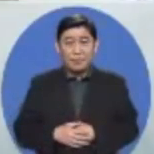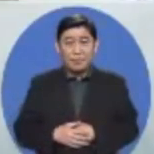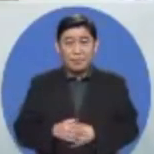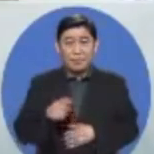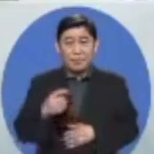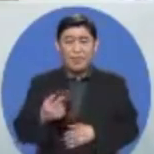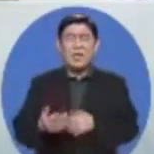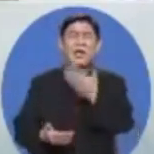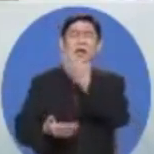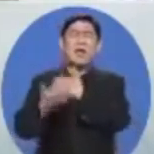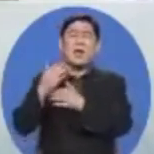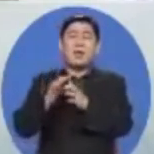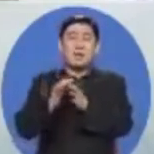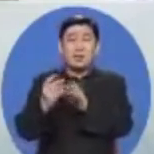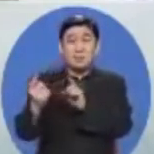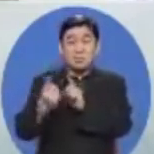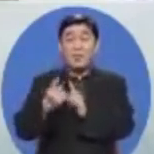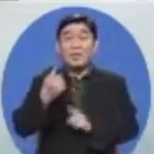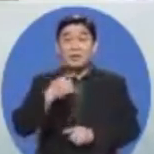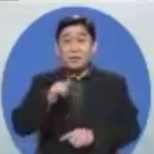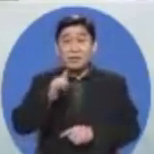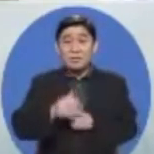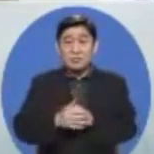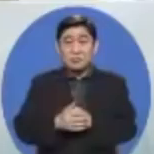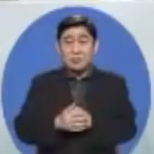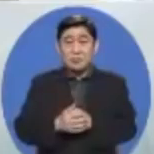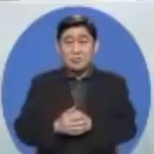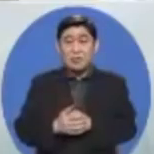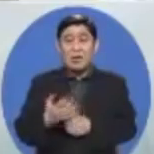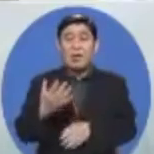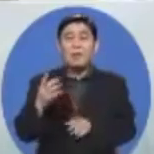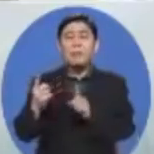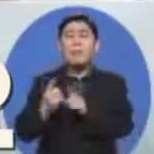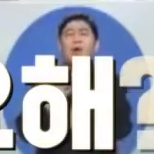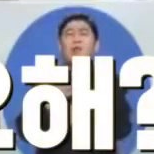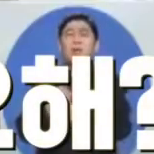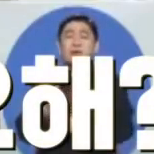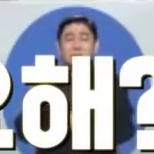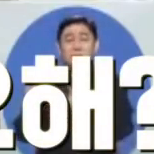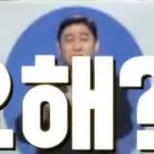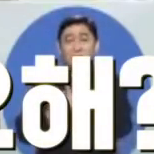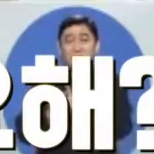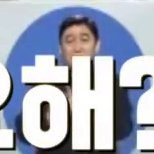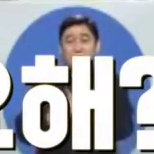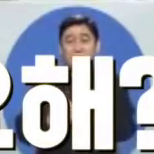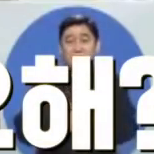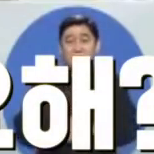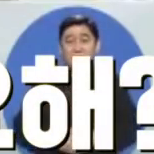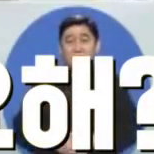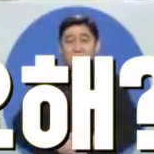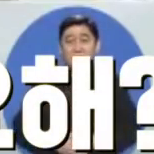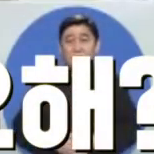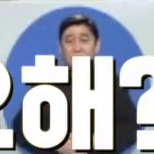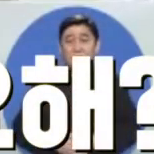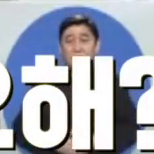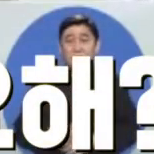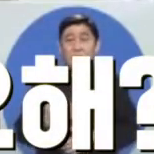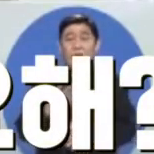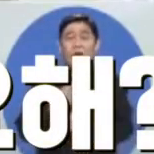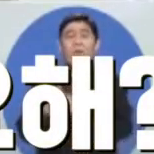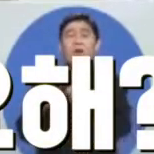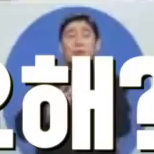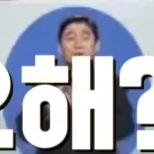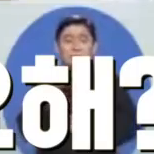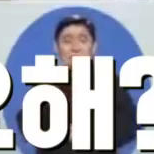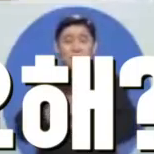사람 있지요. 옛날에 만난 일 있습니다. 옛날에 네. 만났습니까? 얼마나 만났습니까? 맞아 말씀하세요. 얼마나